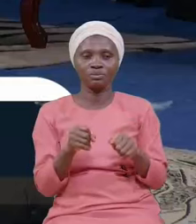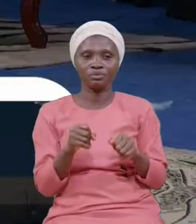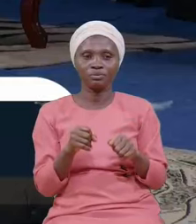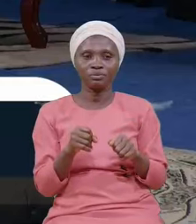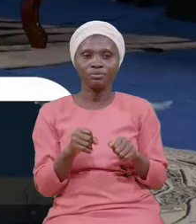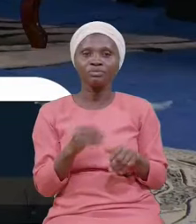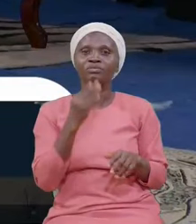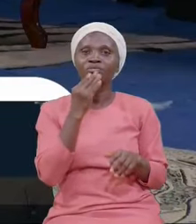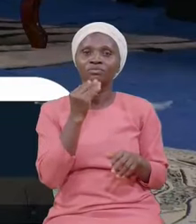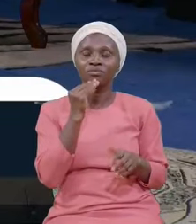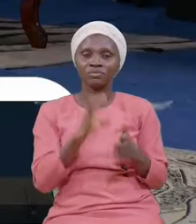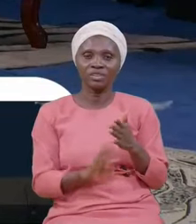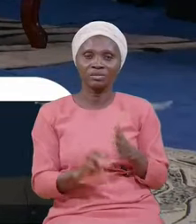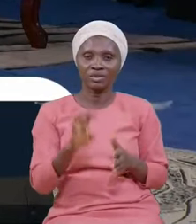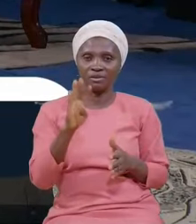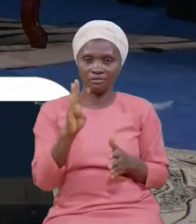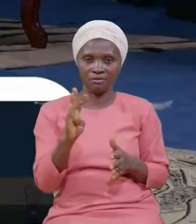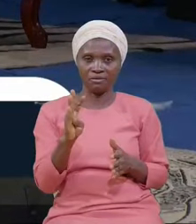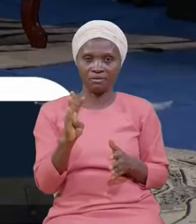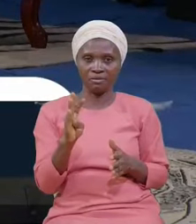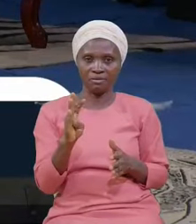Hébreux 4,